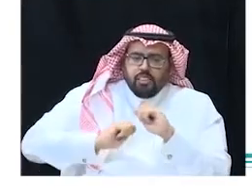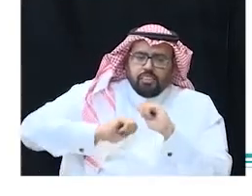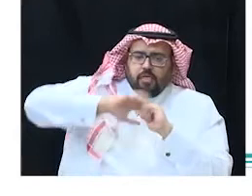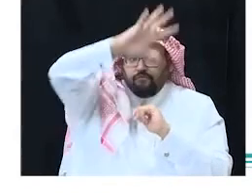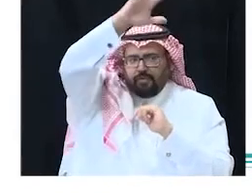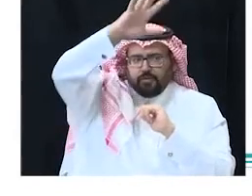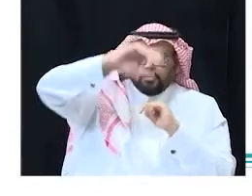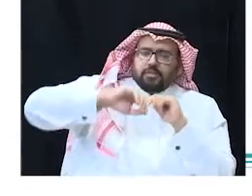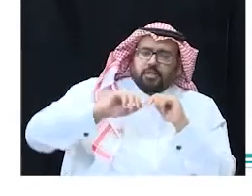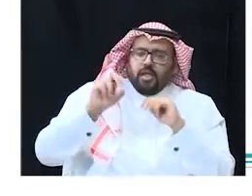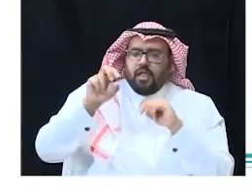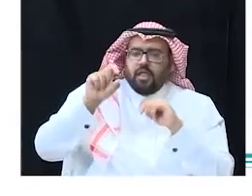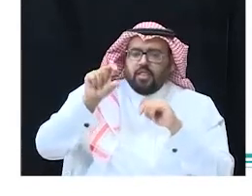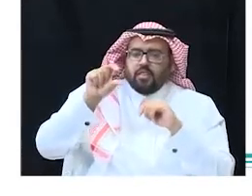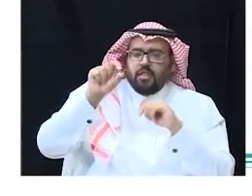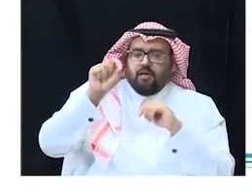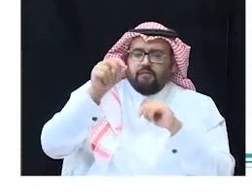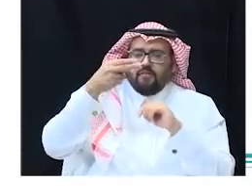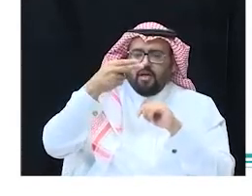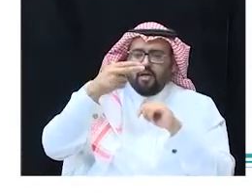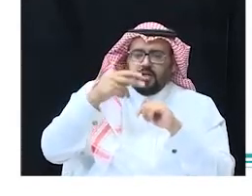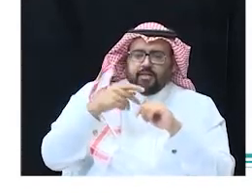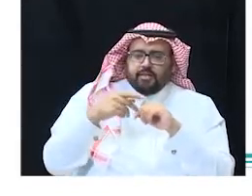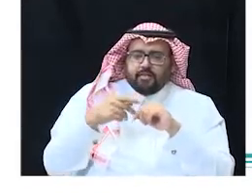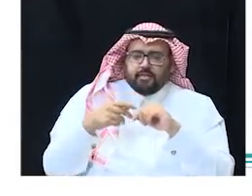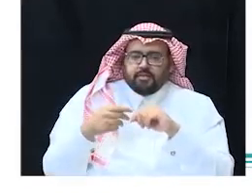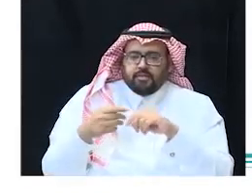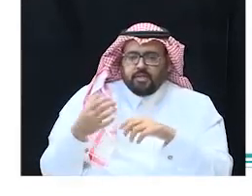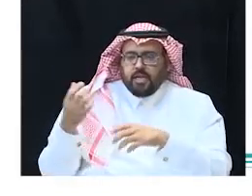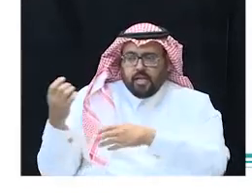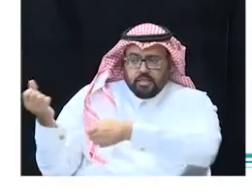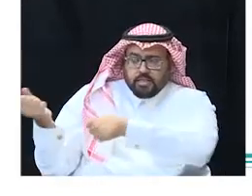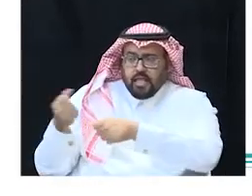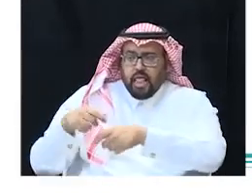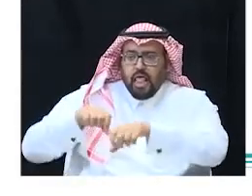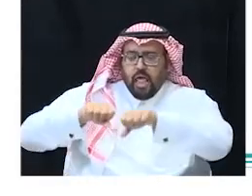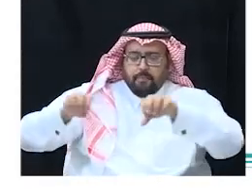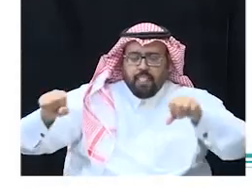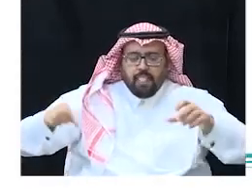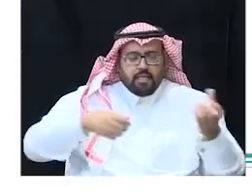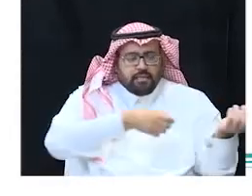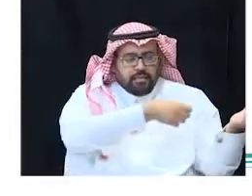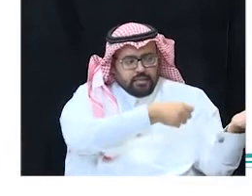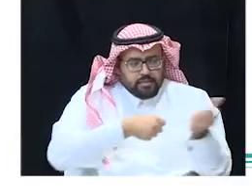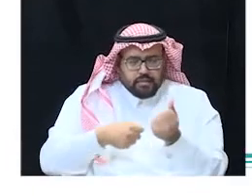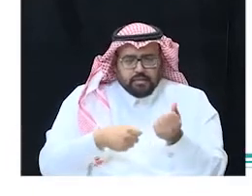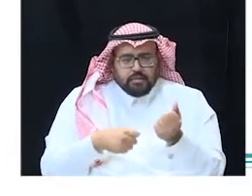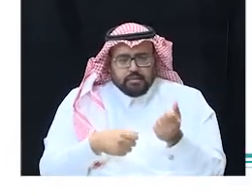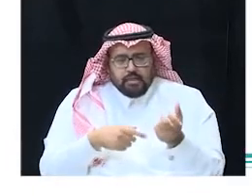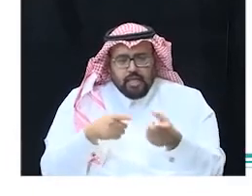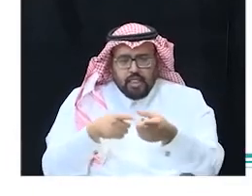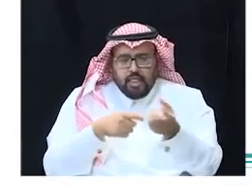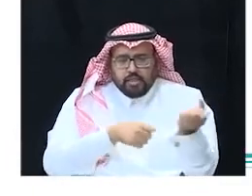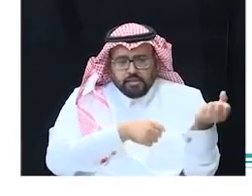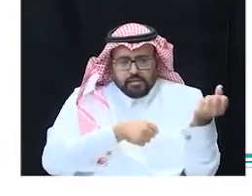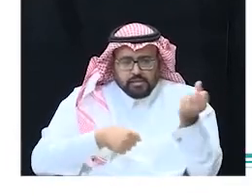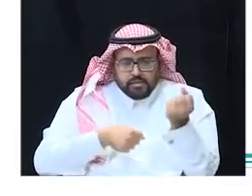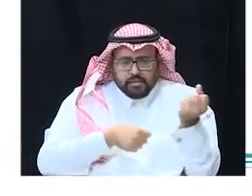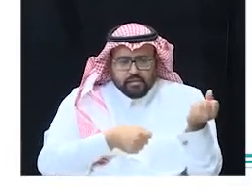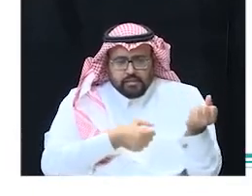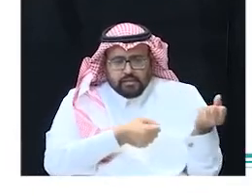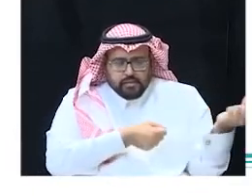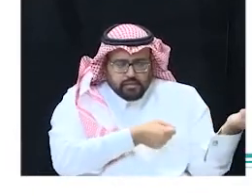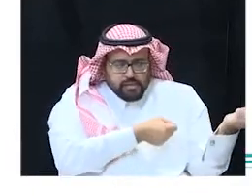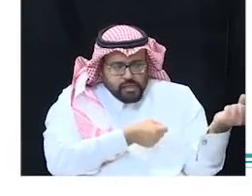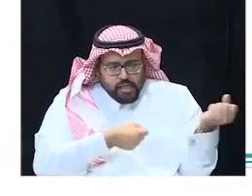هذه تسمى قوة إيش؟ الدفع. ممتازين. بينما شد الحبل سحب،